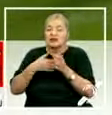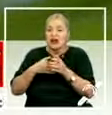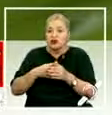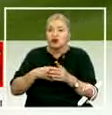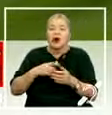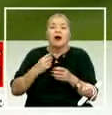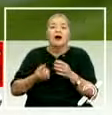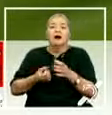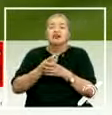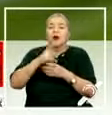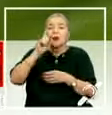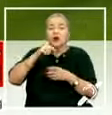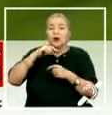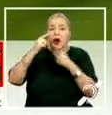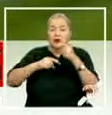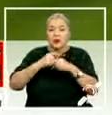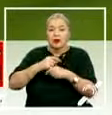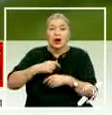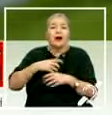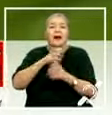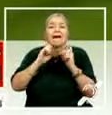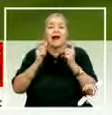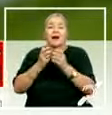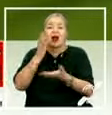la începutul lunii viitoare la camera decizională Care este Senat